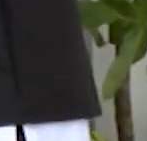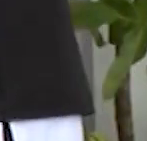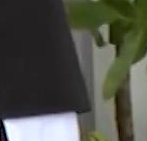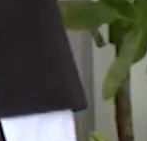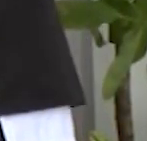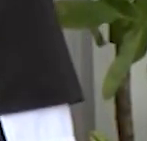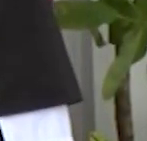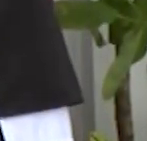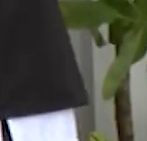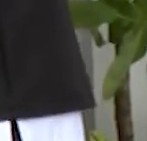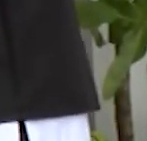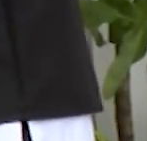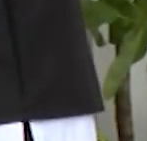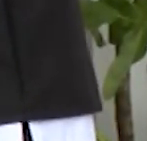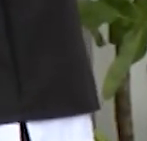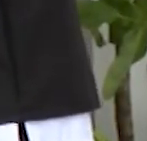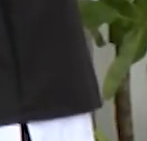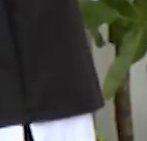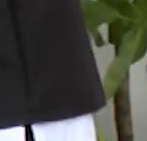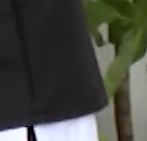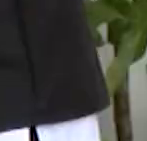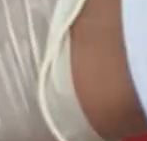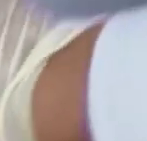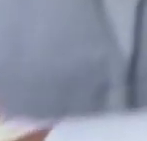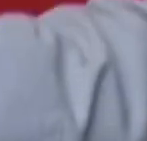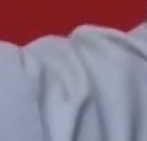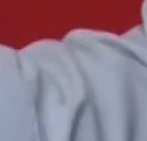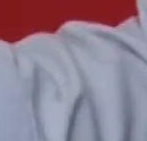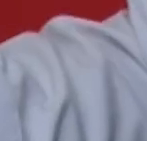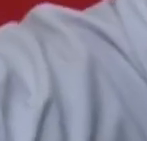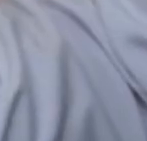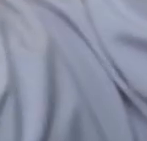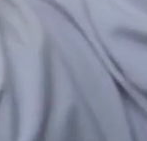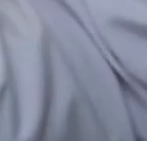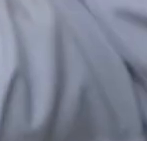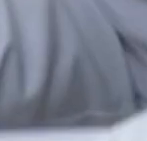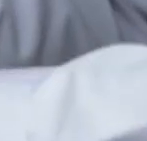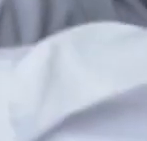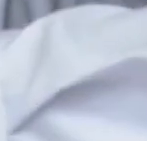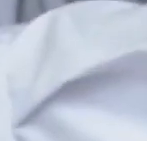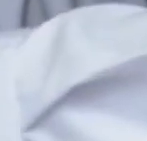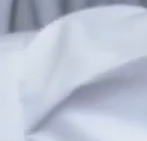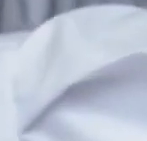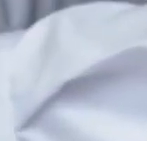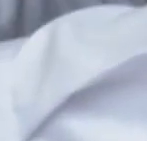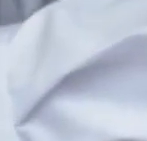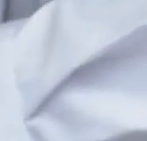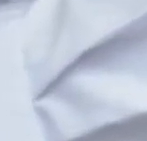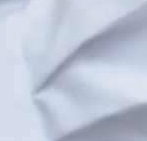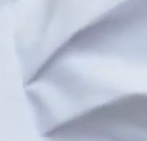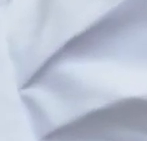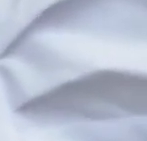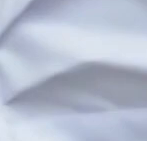biasa dan saya suntikan. Setelah saya suntik, Bapak tidak merasa sakit sedikit pun. Jadi tidak ada